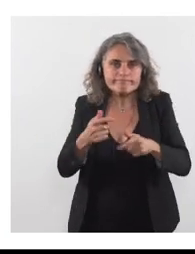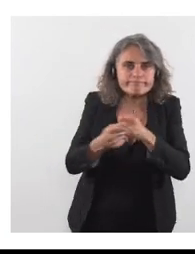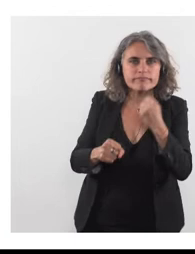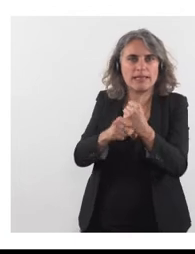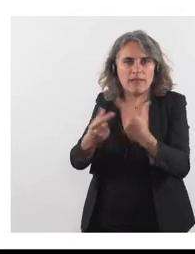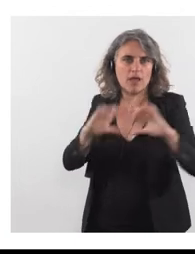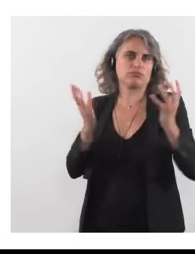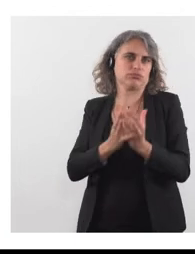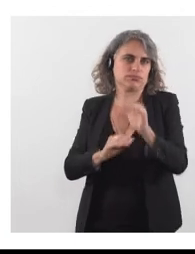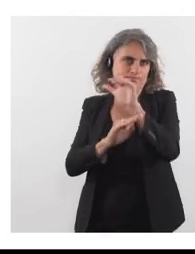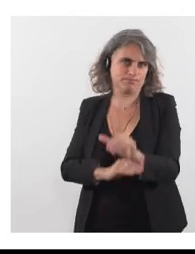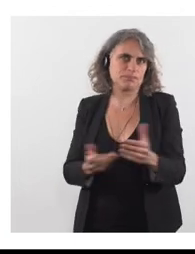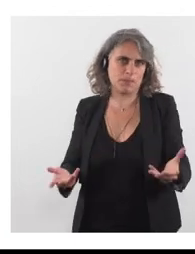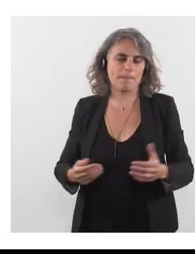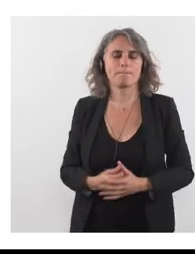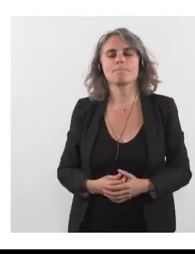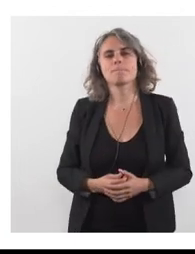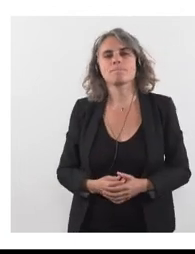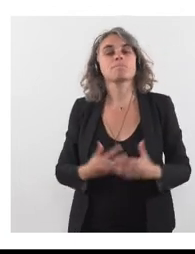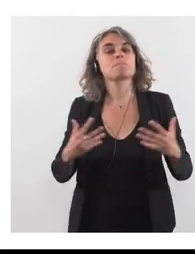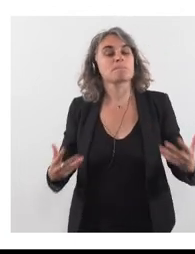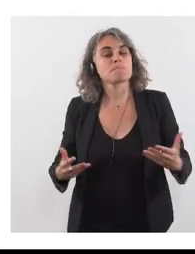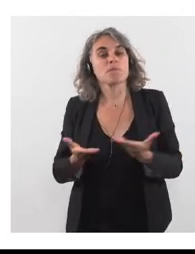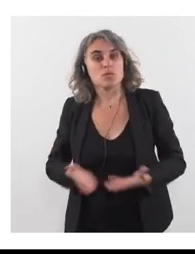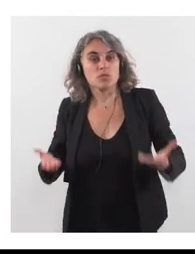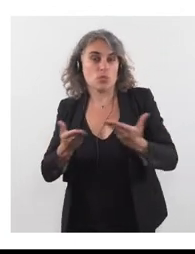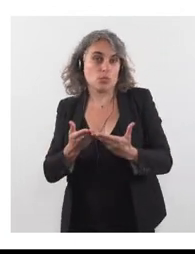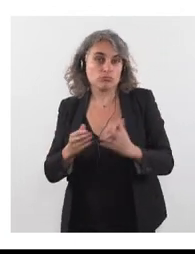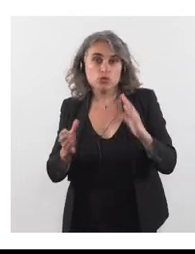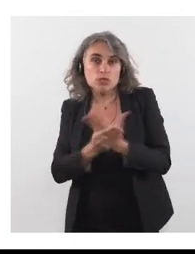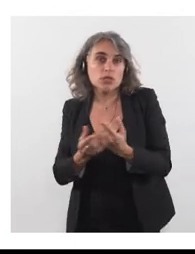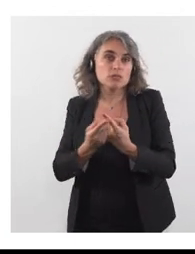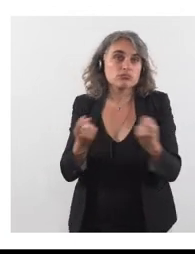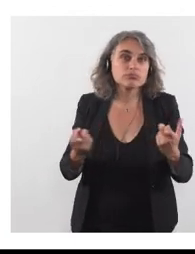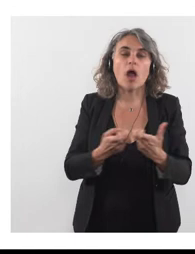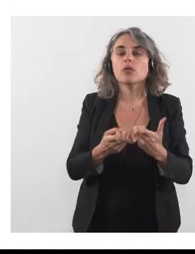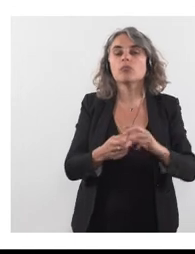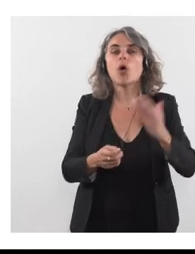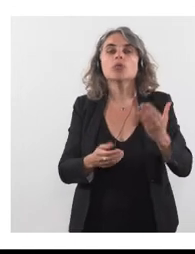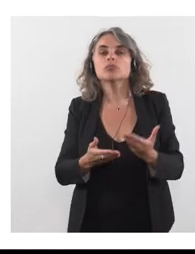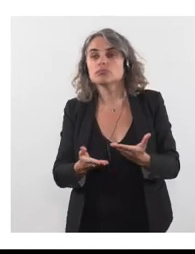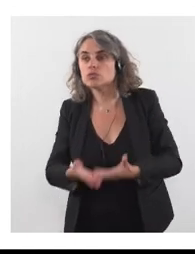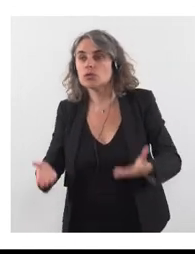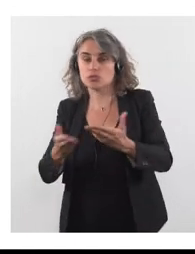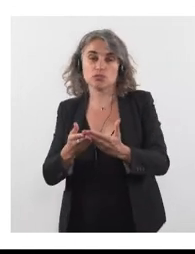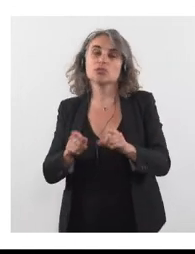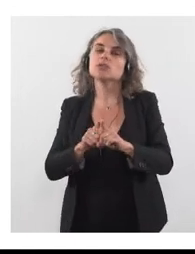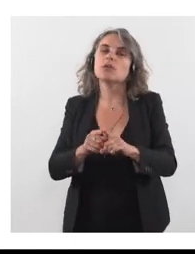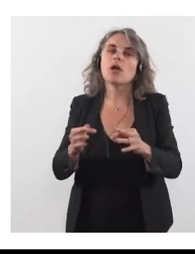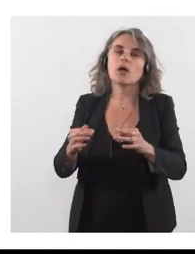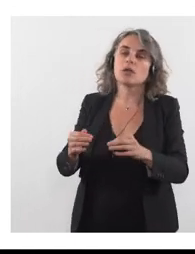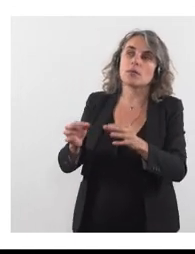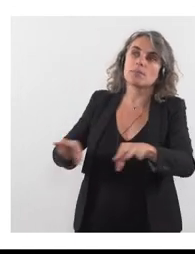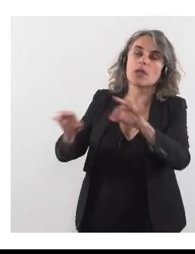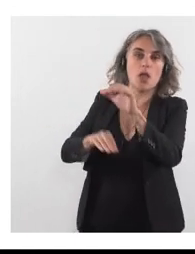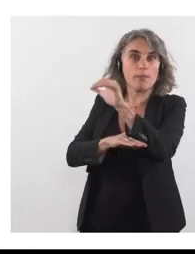etc. On est dans des dossiers aujourd'hui, dossier Fernandez, il y a un dossier contre la Pologne en